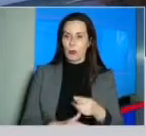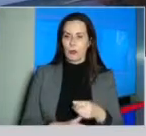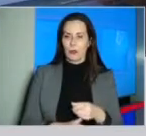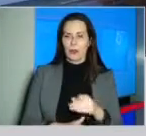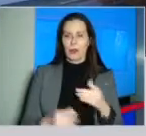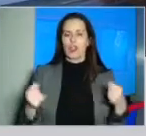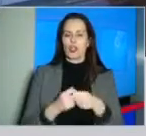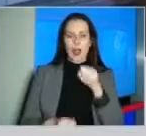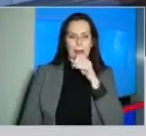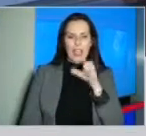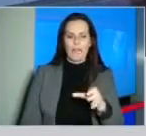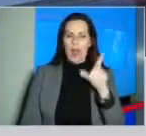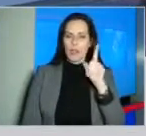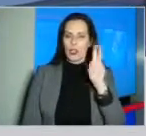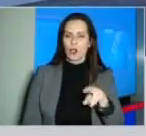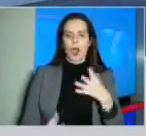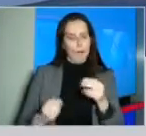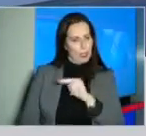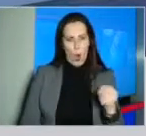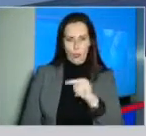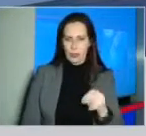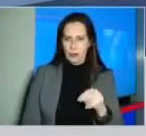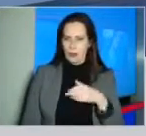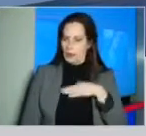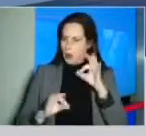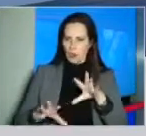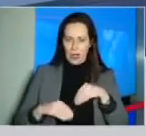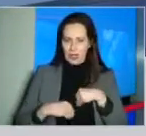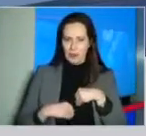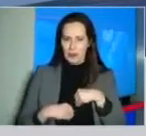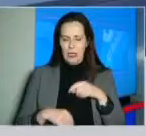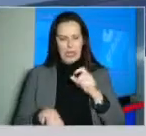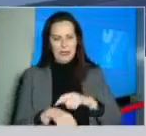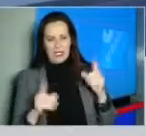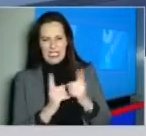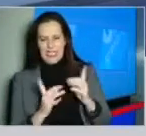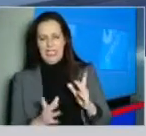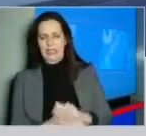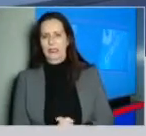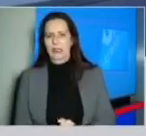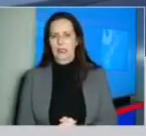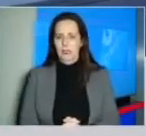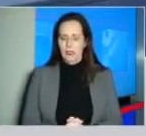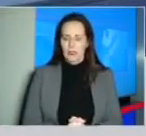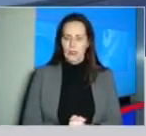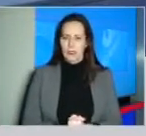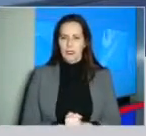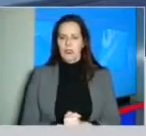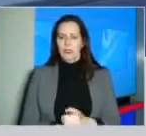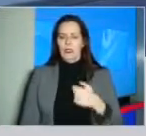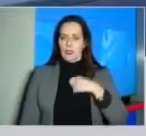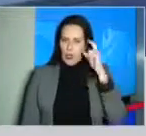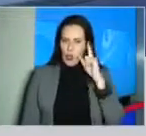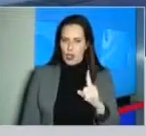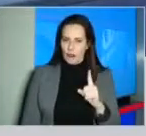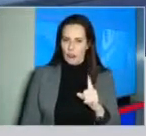זה מה שקשור לבתי אבות. אבל יש לנו עוד הרבה נושאים, ואני לגמרי מסכימה איתך. וזהו, אז מה שלנו פשוט מתכווץ, אבל רק משפט אחד. אני